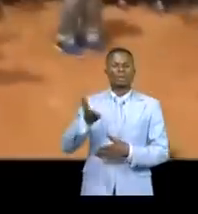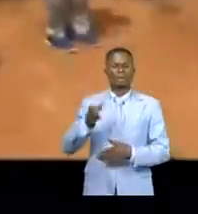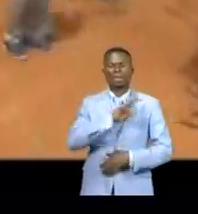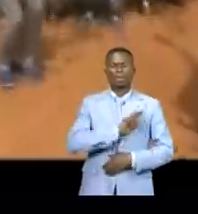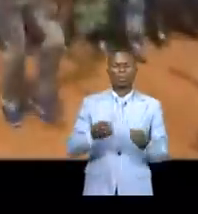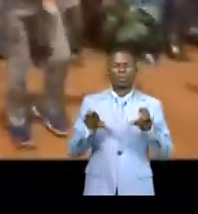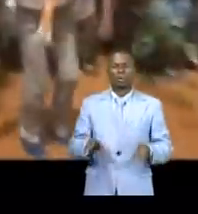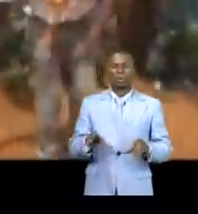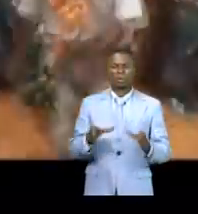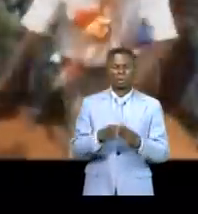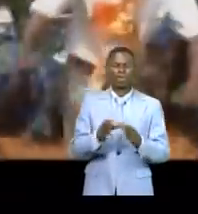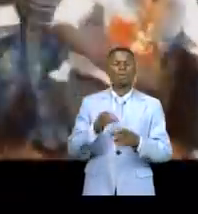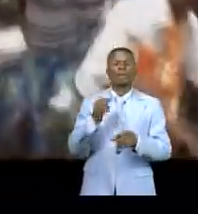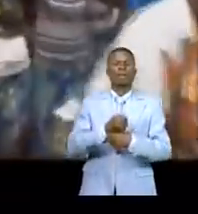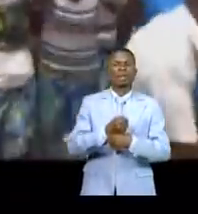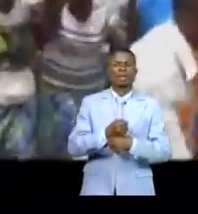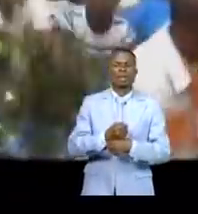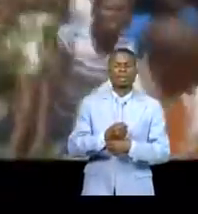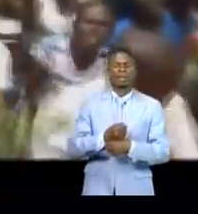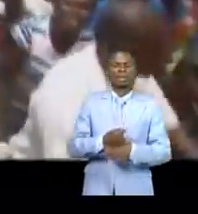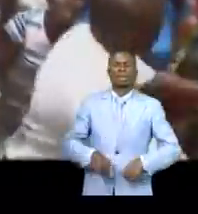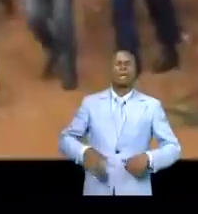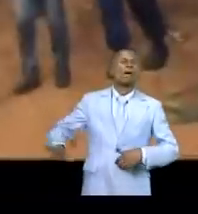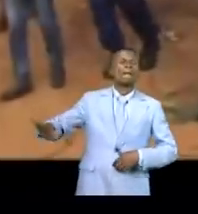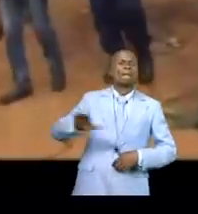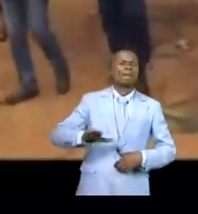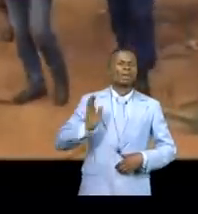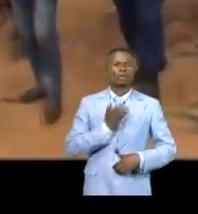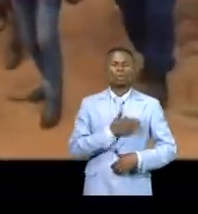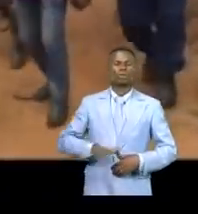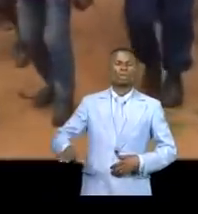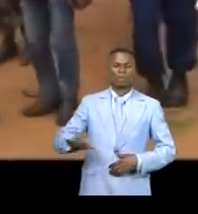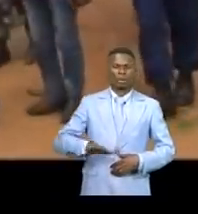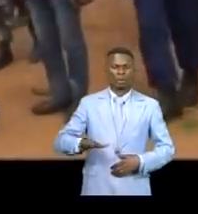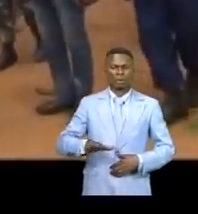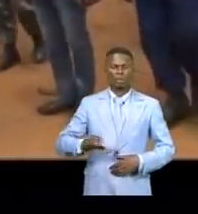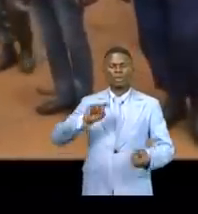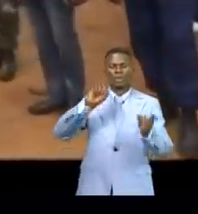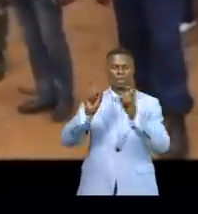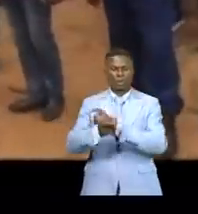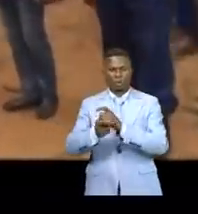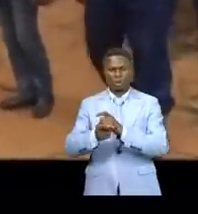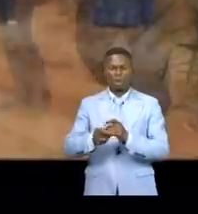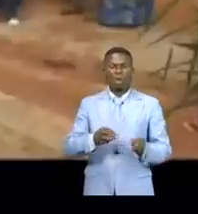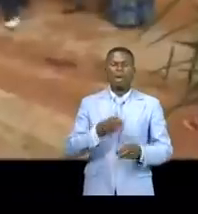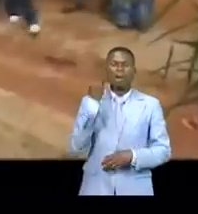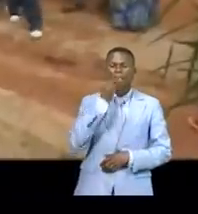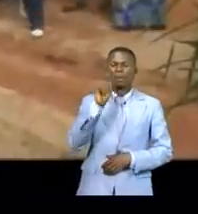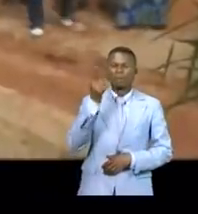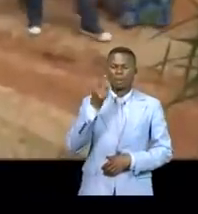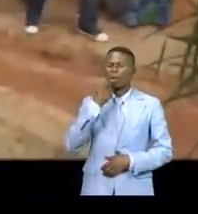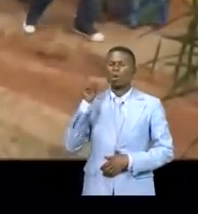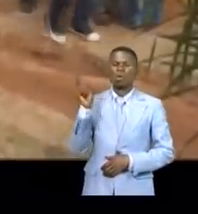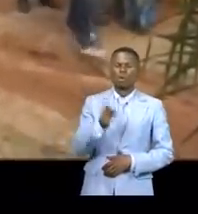RDC. Et avec la création des villes sur toute l'étendue du territoire national, la modernisation est le seul mot qui